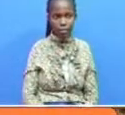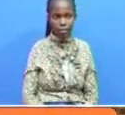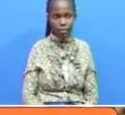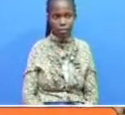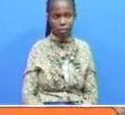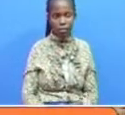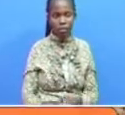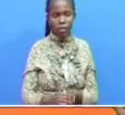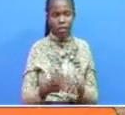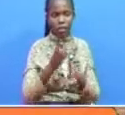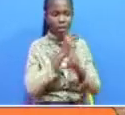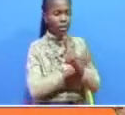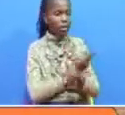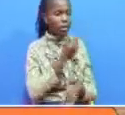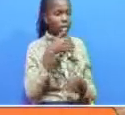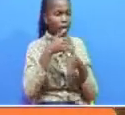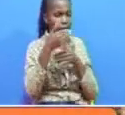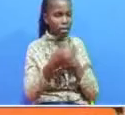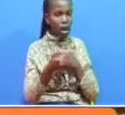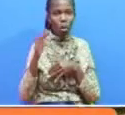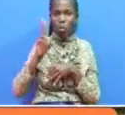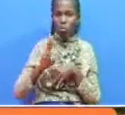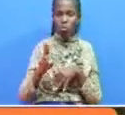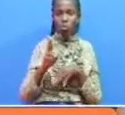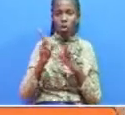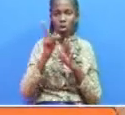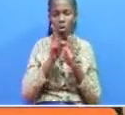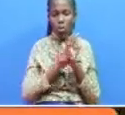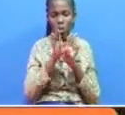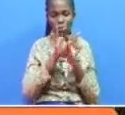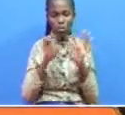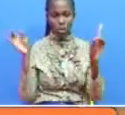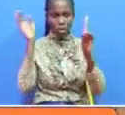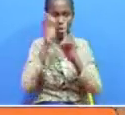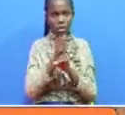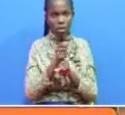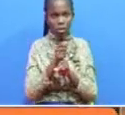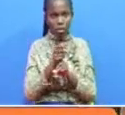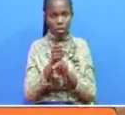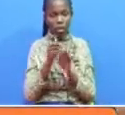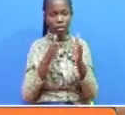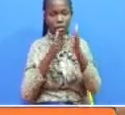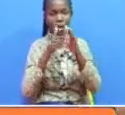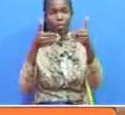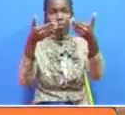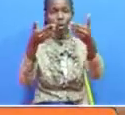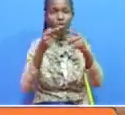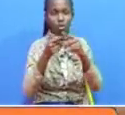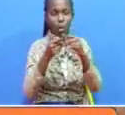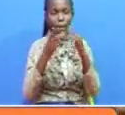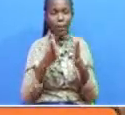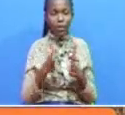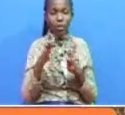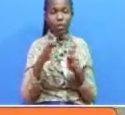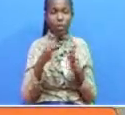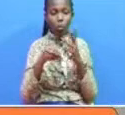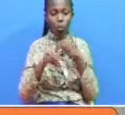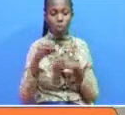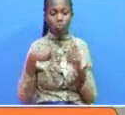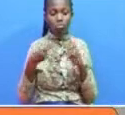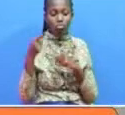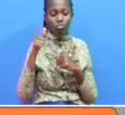Ndini wamevitha mifudho yokite Uhuru edha yanisi ya mwia wa katiba wa kunenga na ovyu otongwe kwa umulo kusinda ndini wandhivani wa mwaka